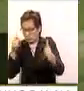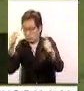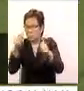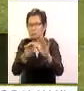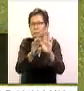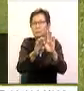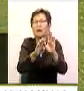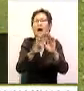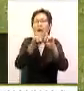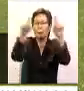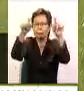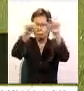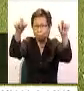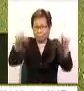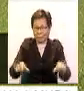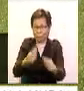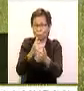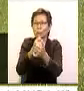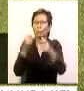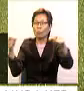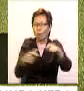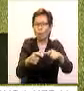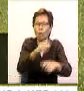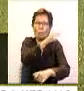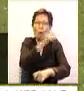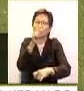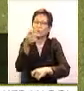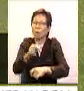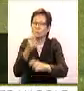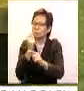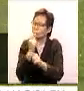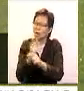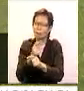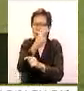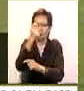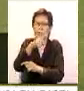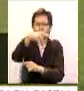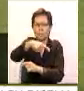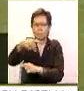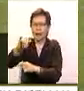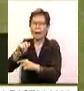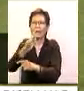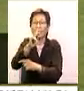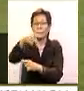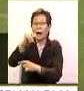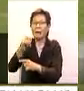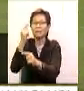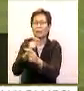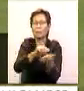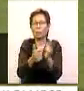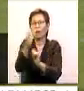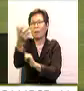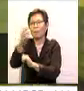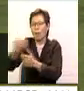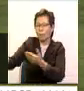gol. Ketujuh latih Tan Cheng Ho mungkin akan dikekalkan kerana berjaya mencapai KPI yang ditetapkan oleh FAM, iaitu membawa